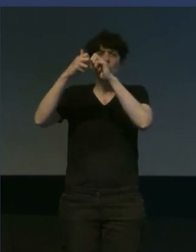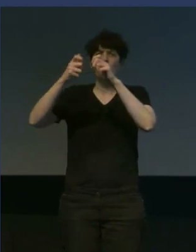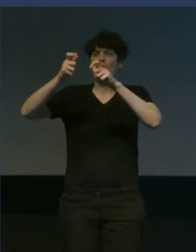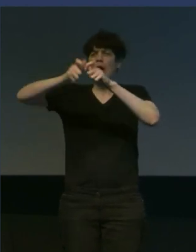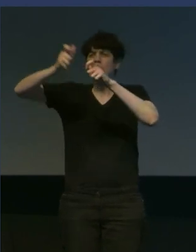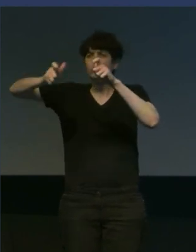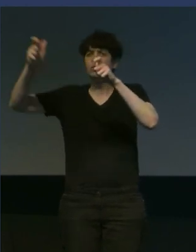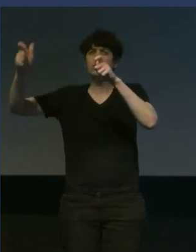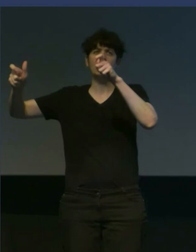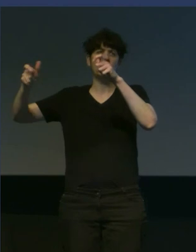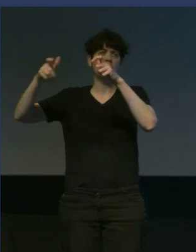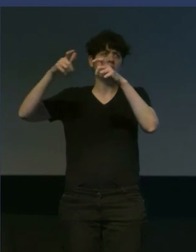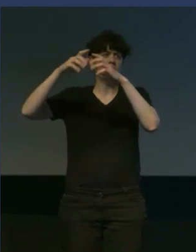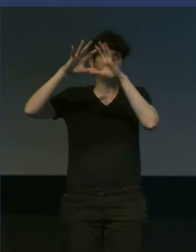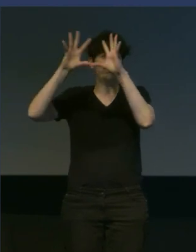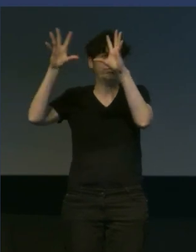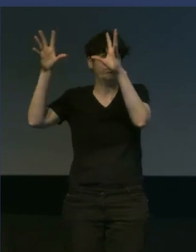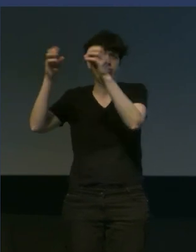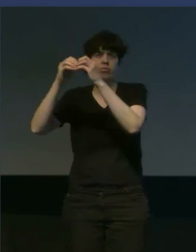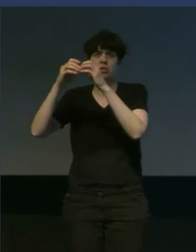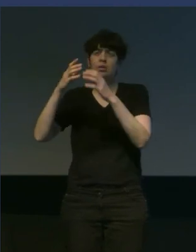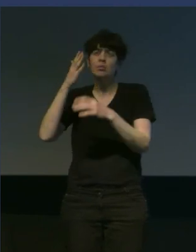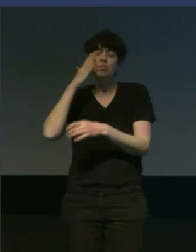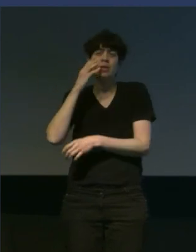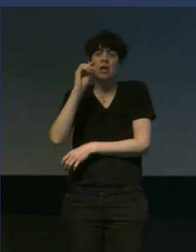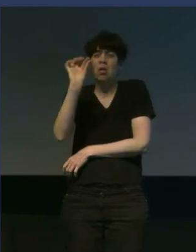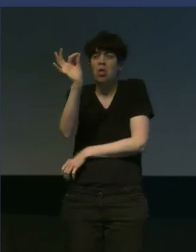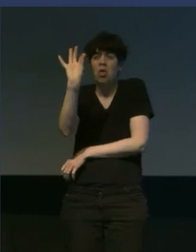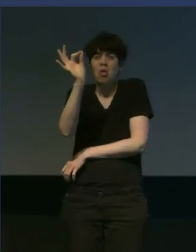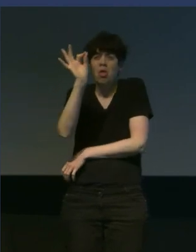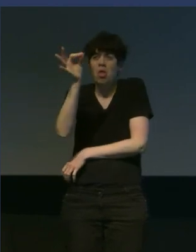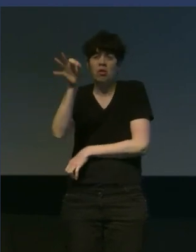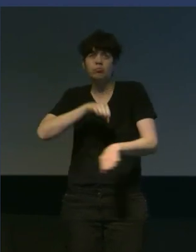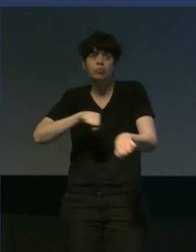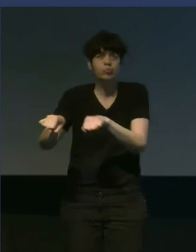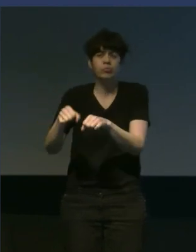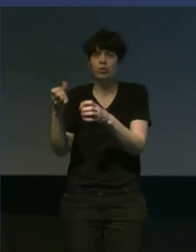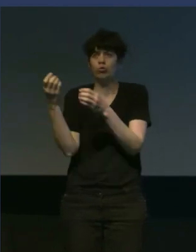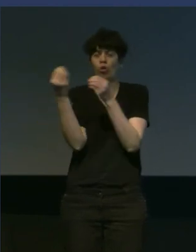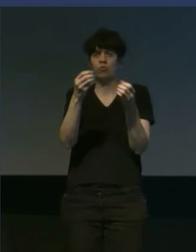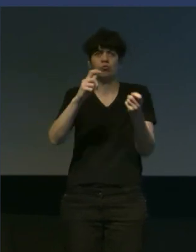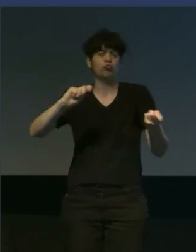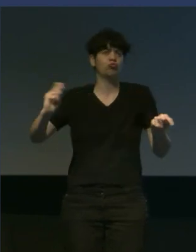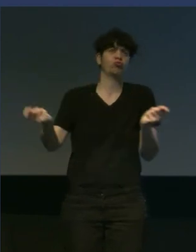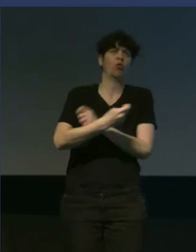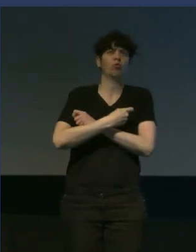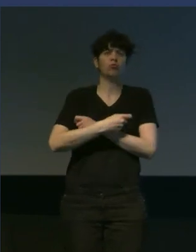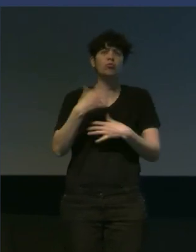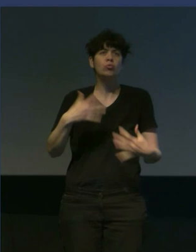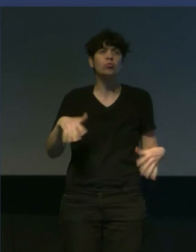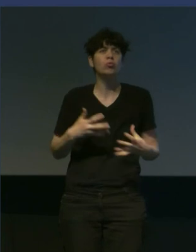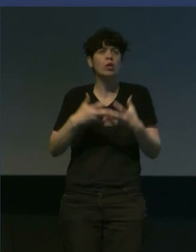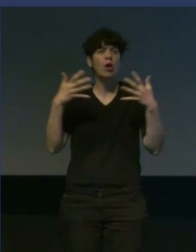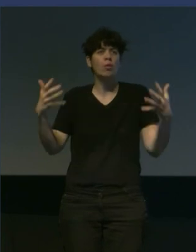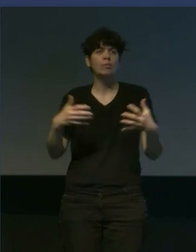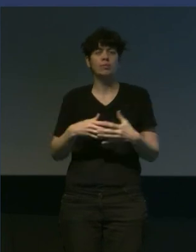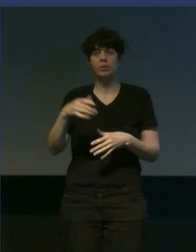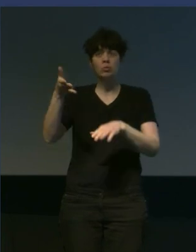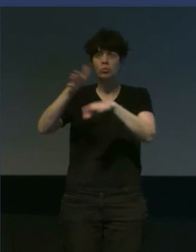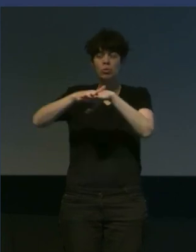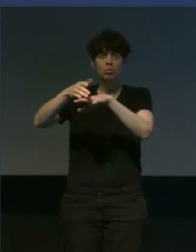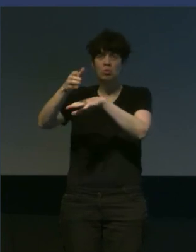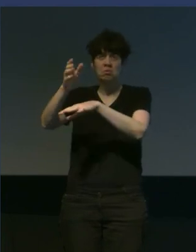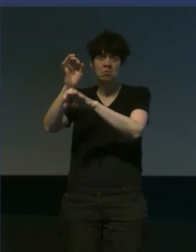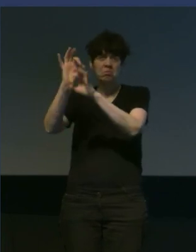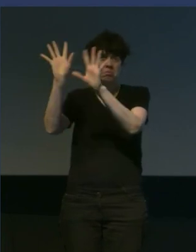et tout ça qui créent. Mais juste un tout petit peu, ça changerait beaucoup, et qui ne le font pas. Mais en fait, ouais,